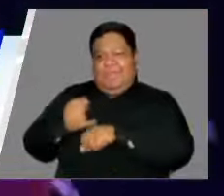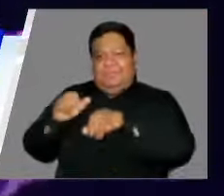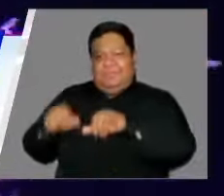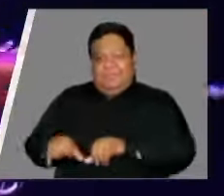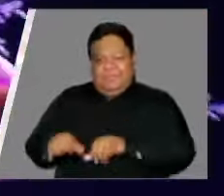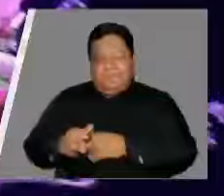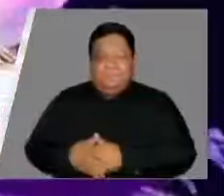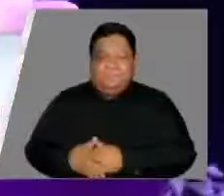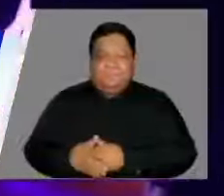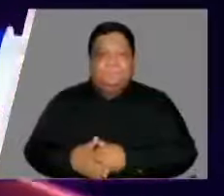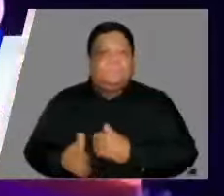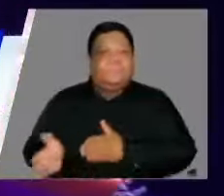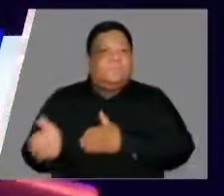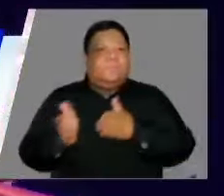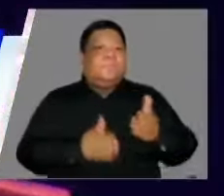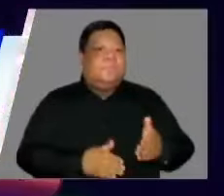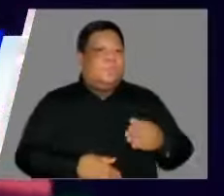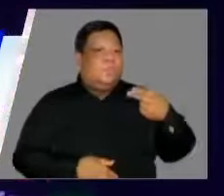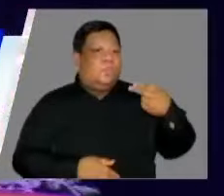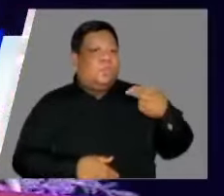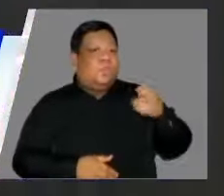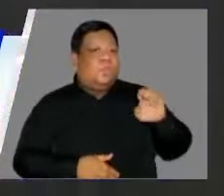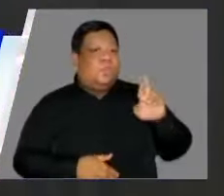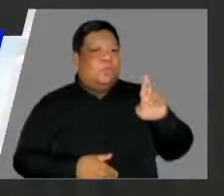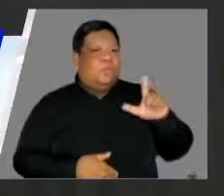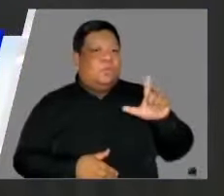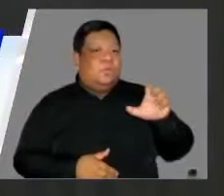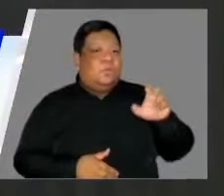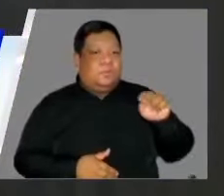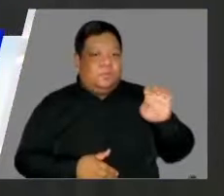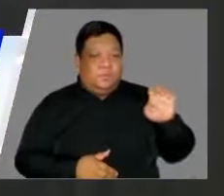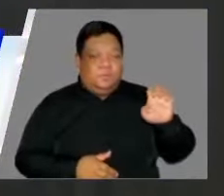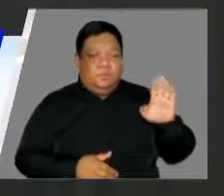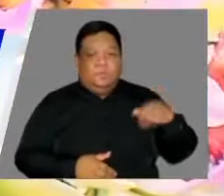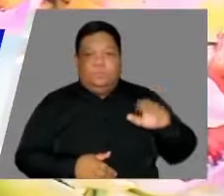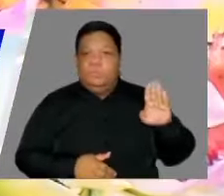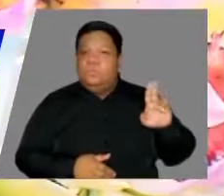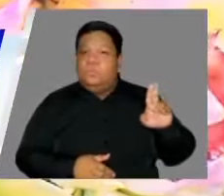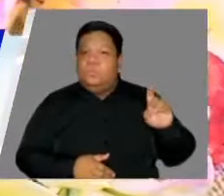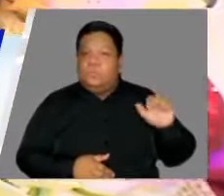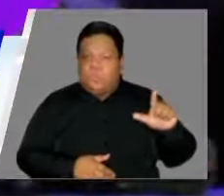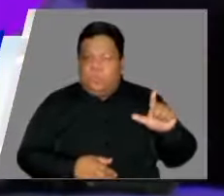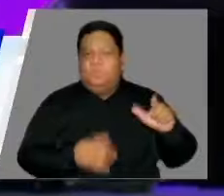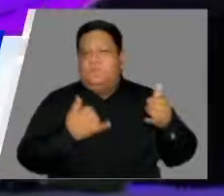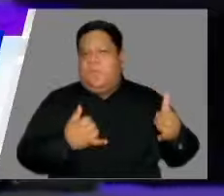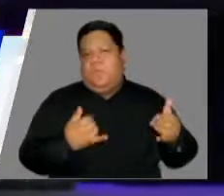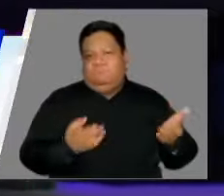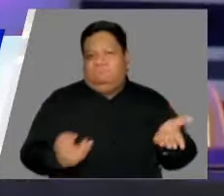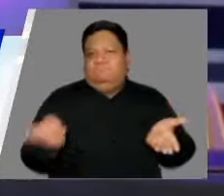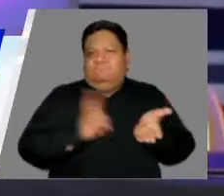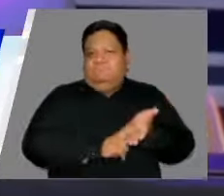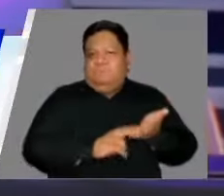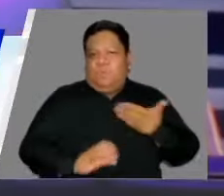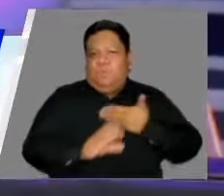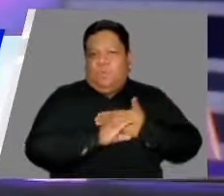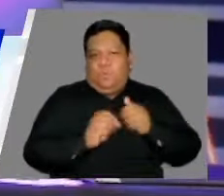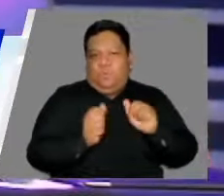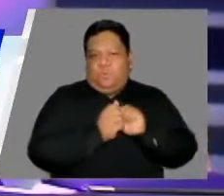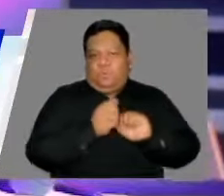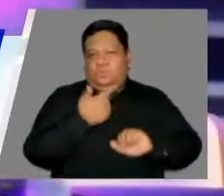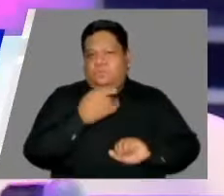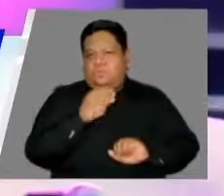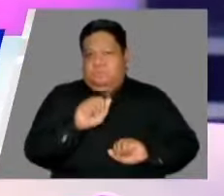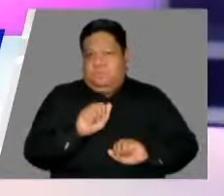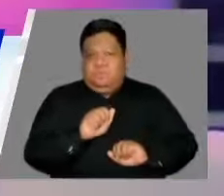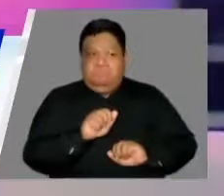Sparkle family na ang Black Rider star na si Herlene Budol. At sa pagpirma ng bagong kontrata, kamusta kaya siya?